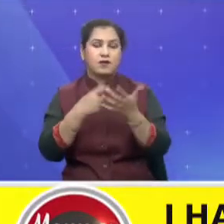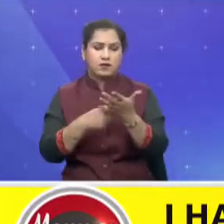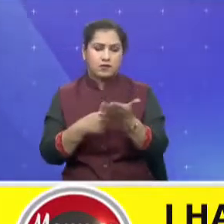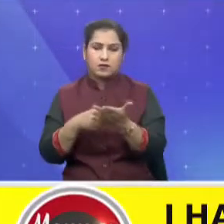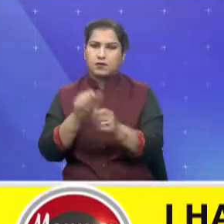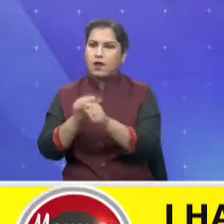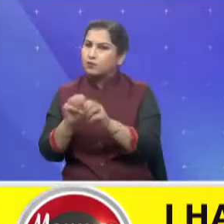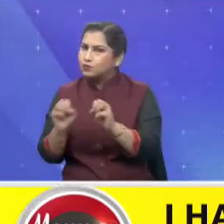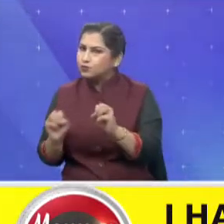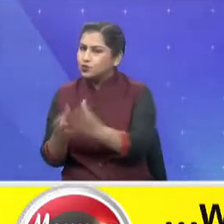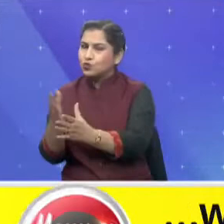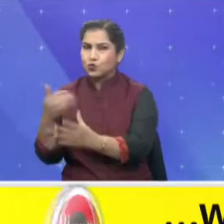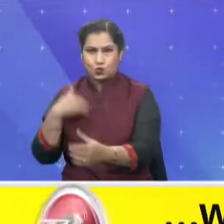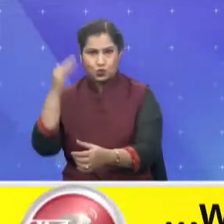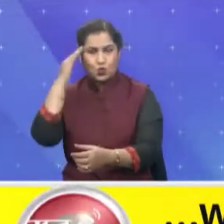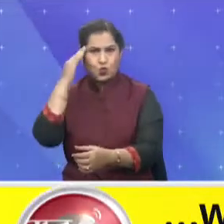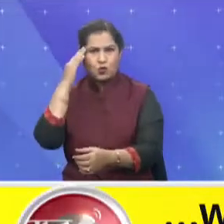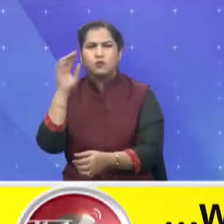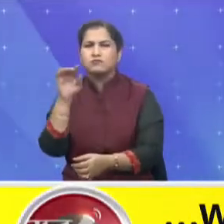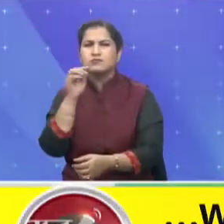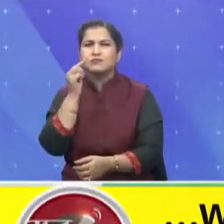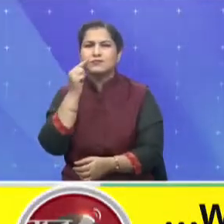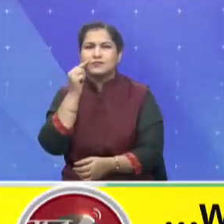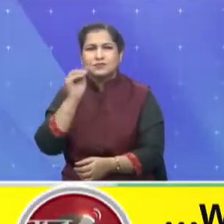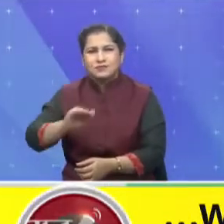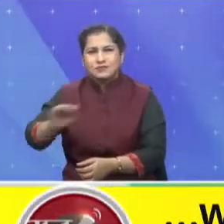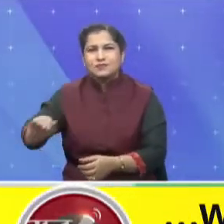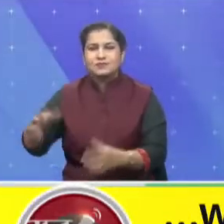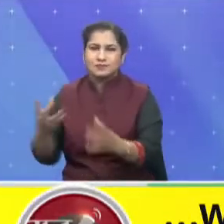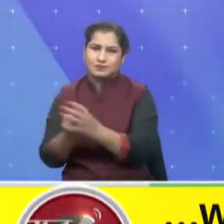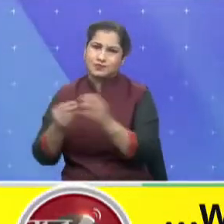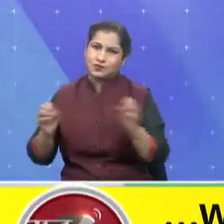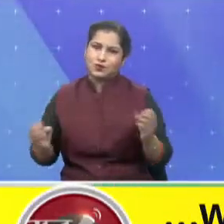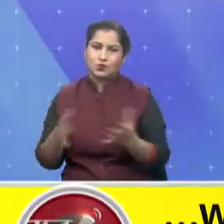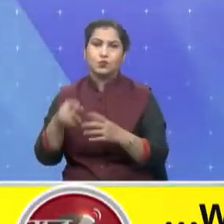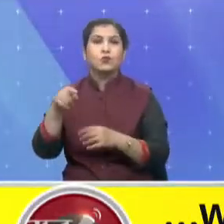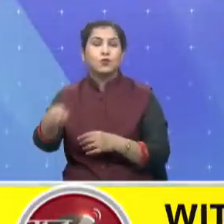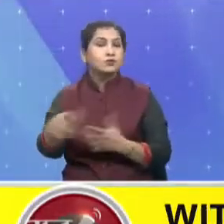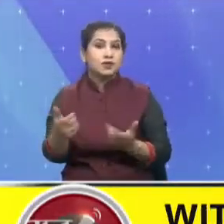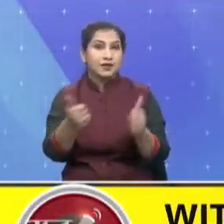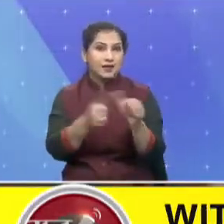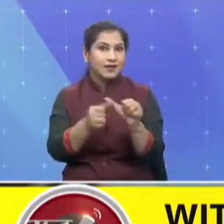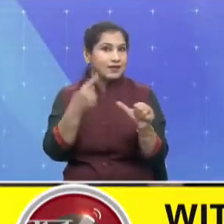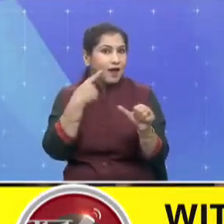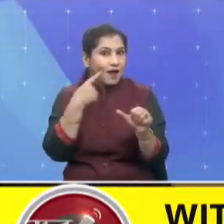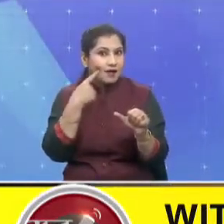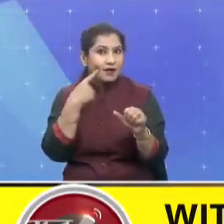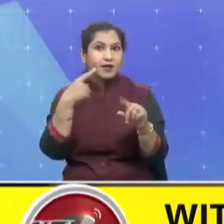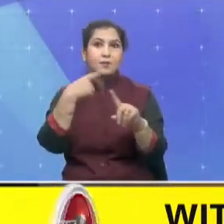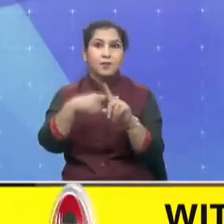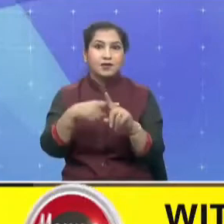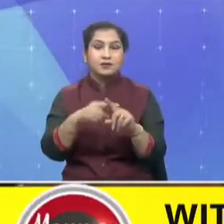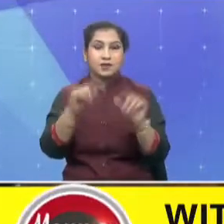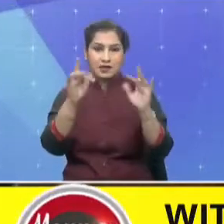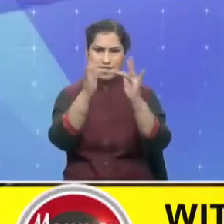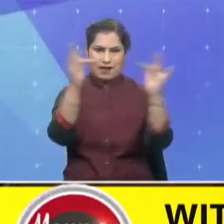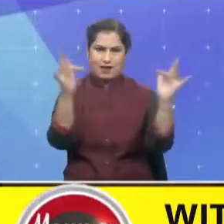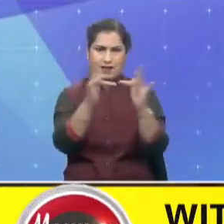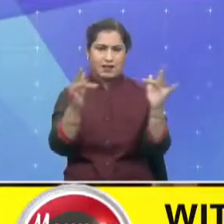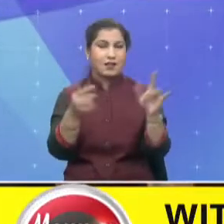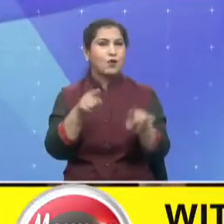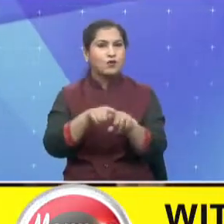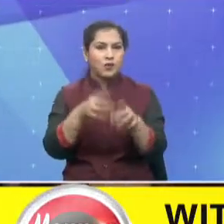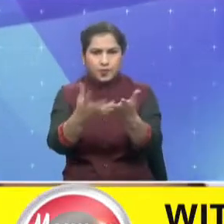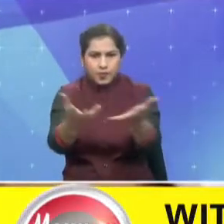है, जिसे कुछ युवाओं ने शुरू किया है। ये आर्टिफिशियल इंटेलिजेंस और इंटरनेट ऑफ थिंग्स की